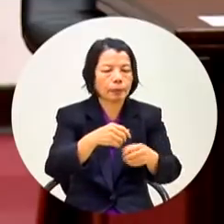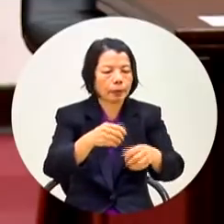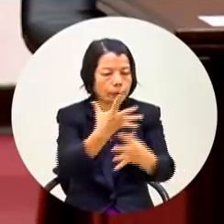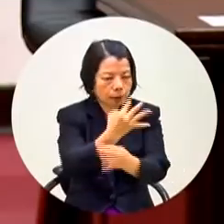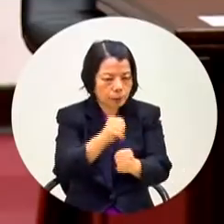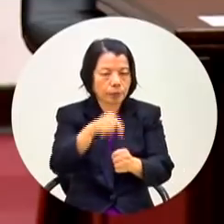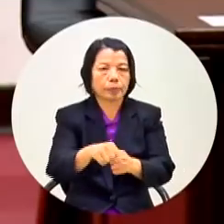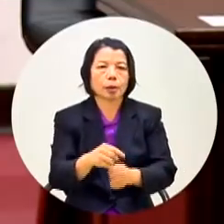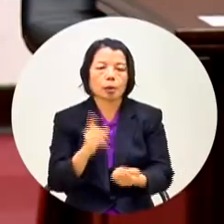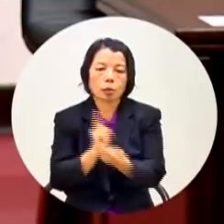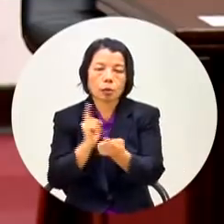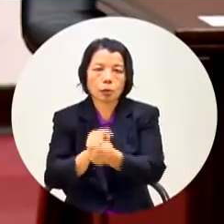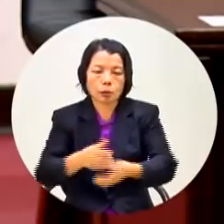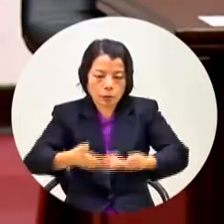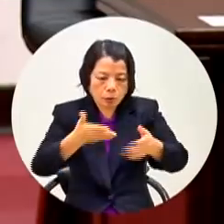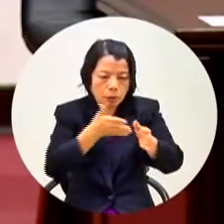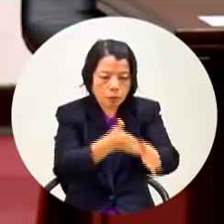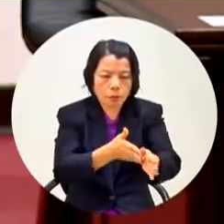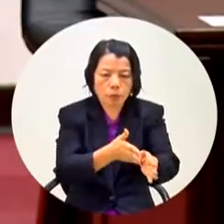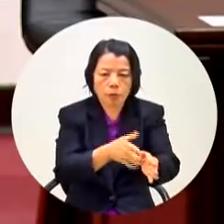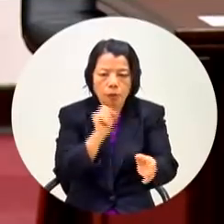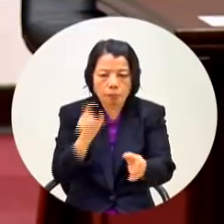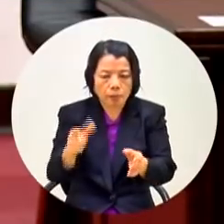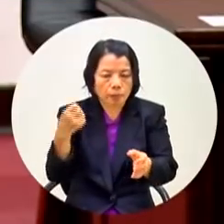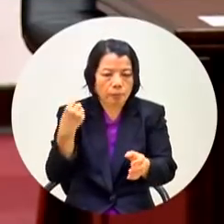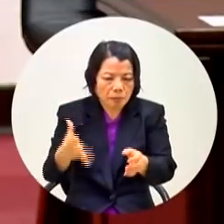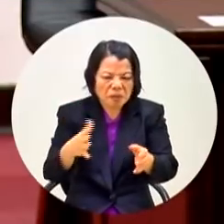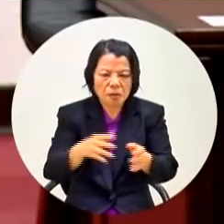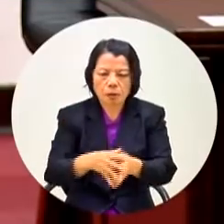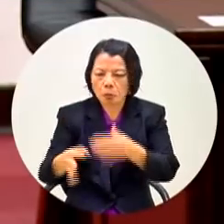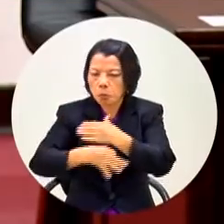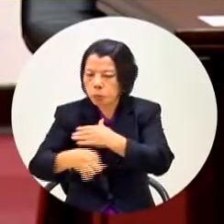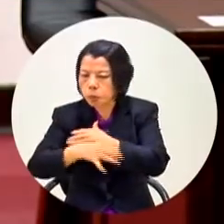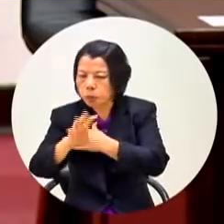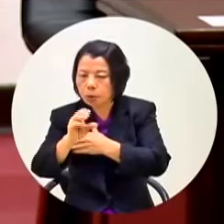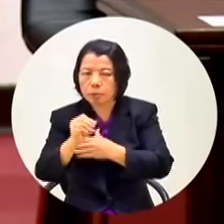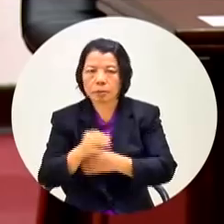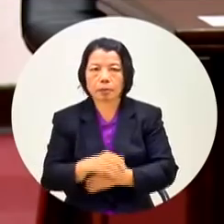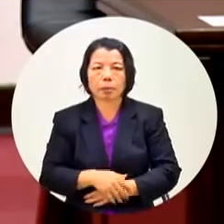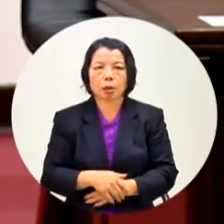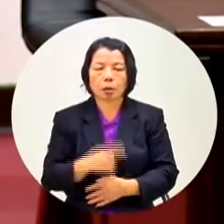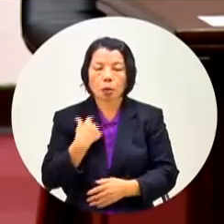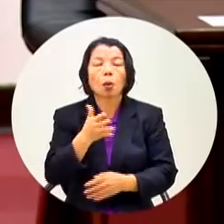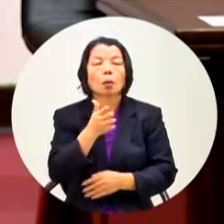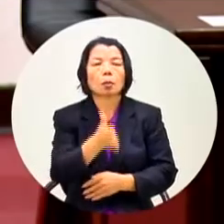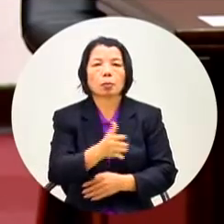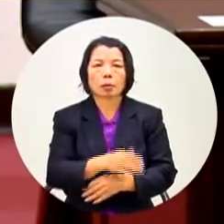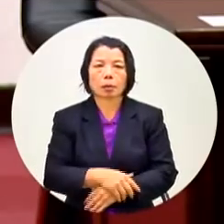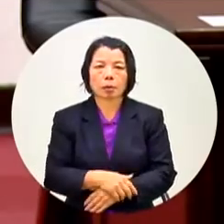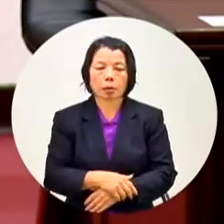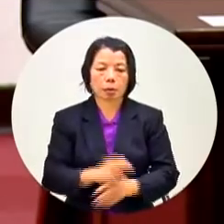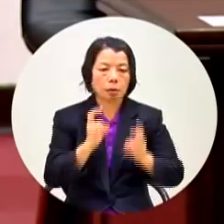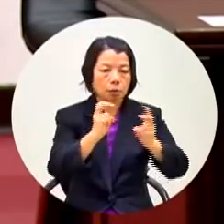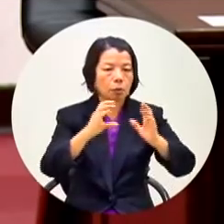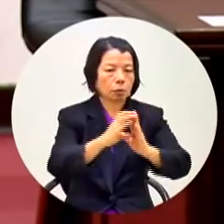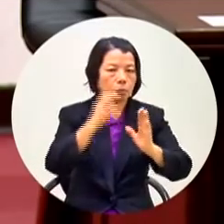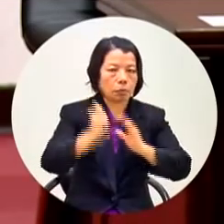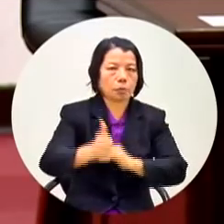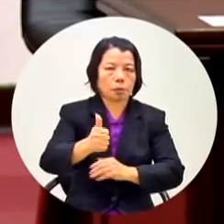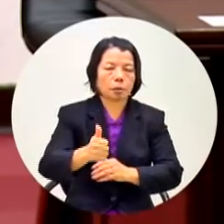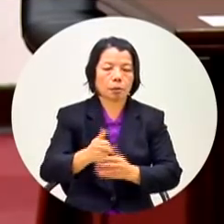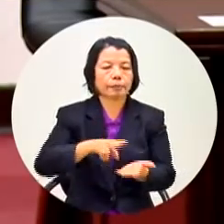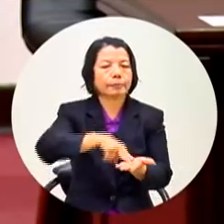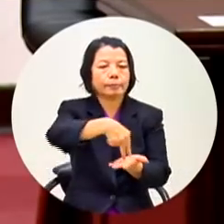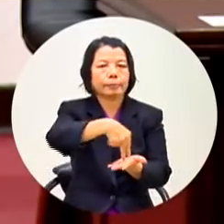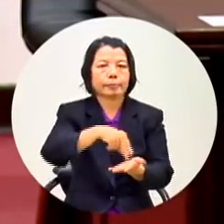到底有没有弊案啊？那我这边有几个问题想请教一下我们的捷运局长，可不可以请捷运局长先起立，我们就即